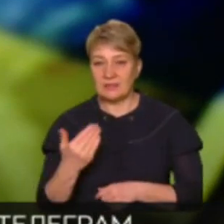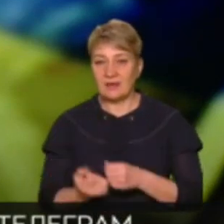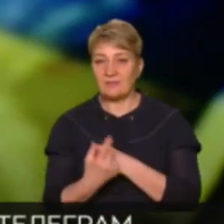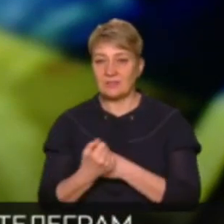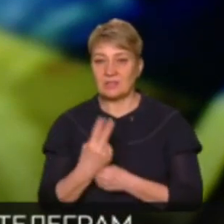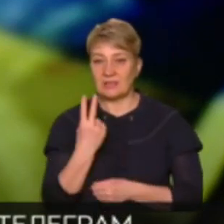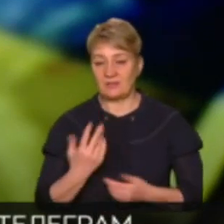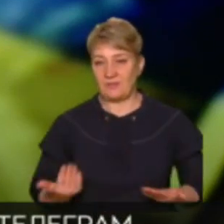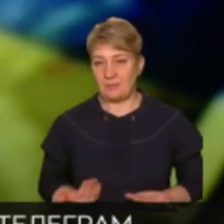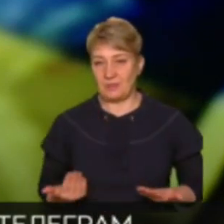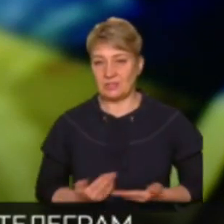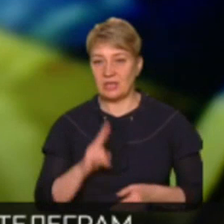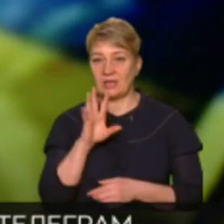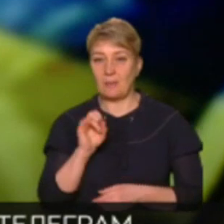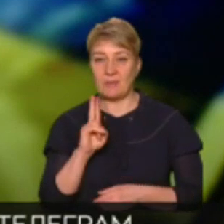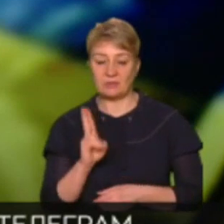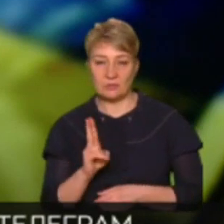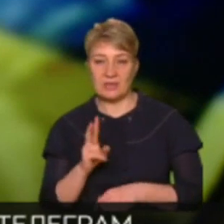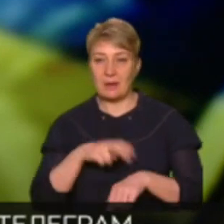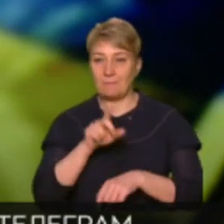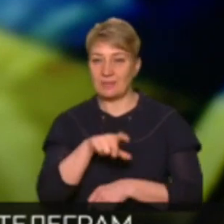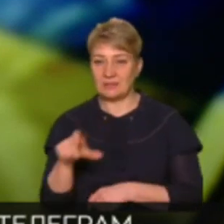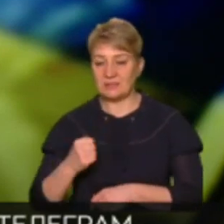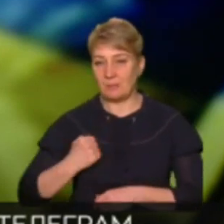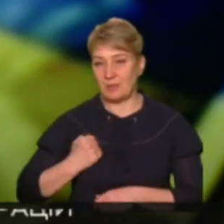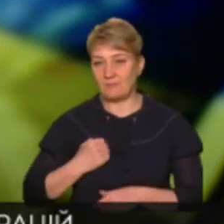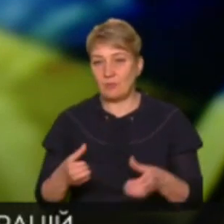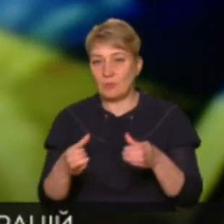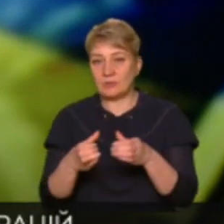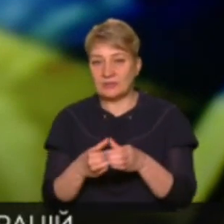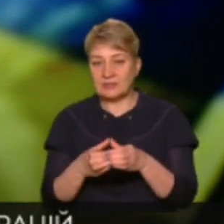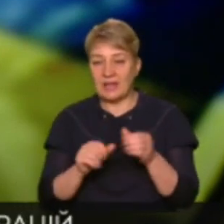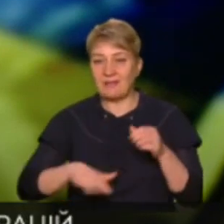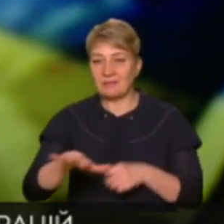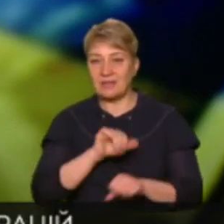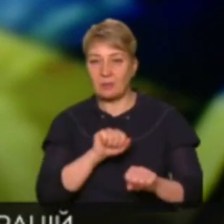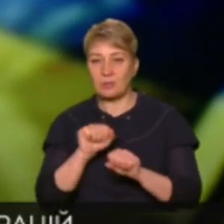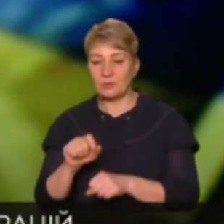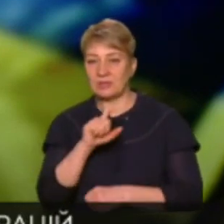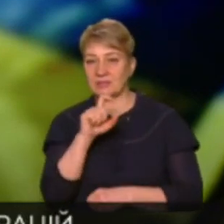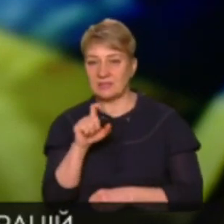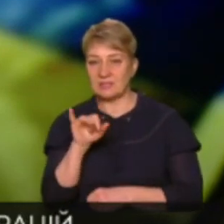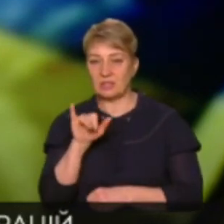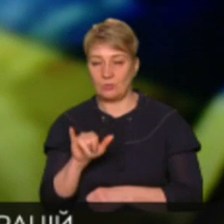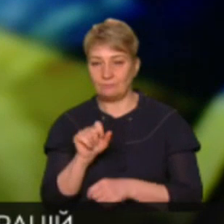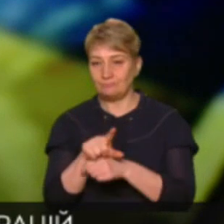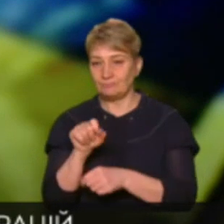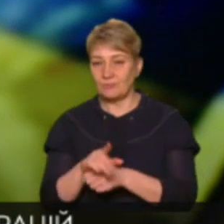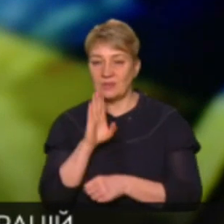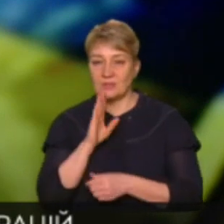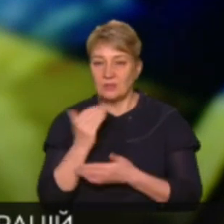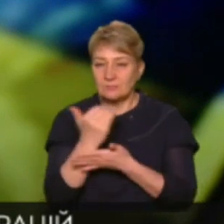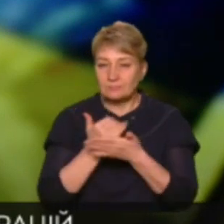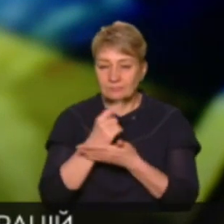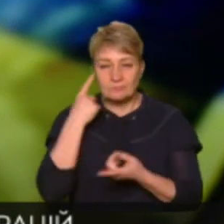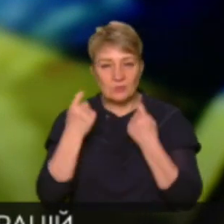мешканки Краматорська, одна з яких медсестра бойового підрозділу тероборони ЗСУ. За вказівкою агресора жінки збирали розвіддані